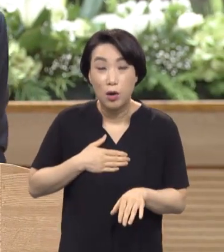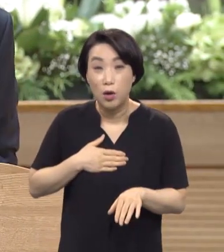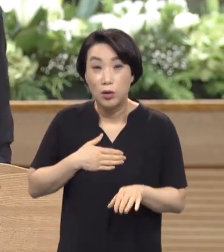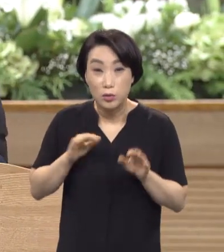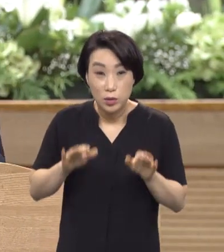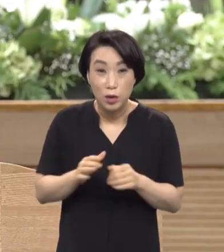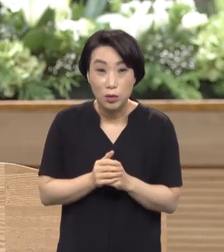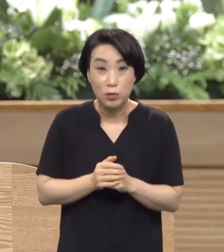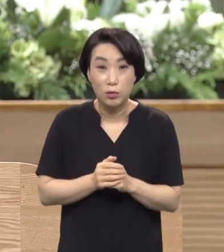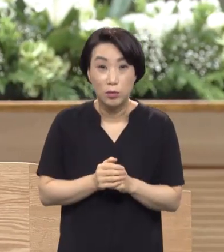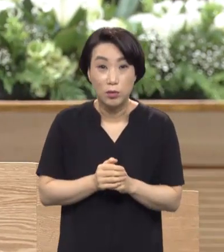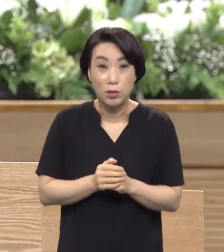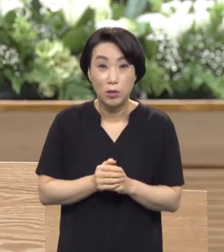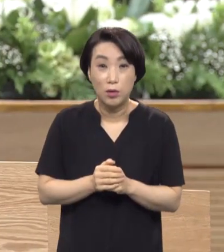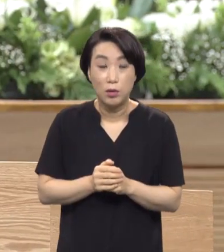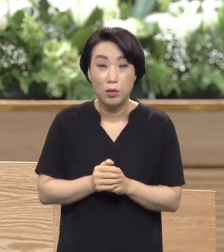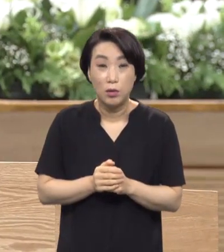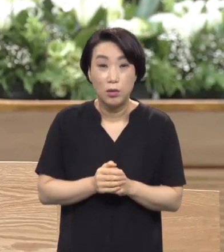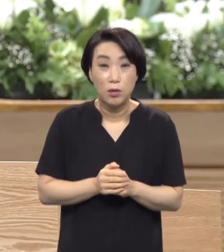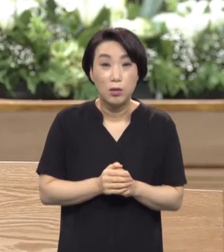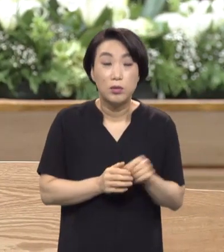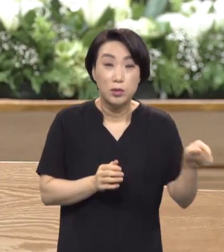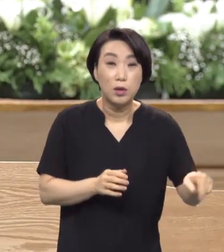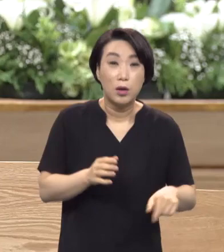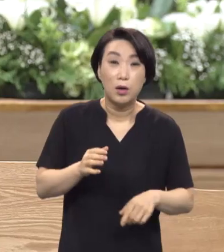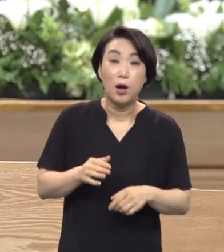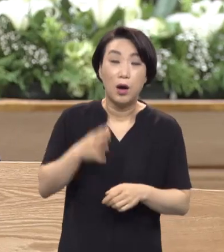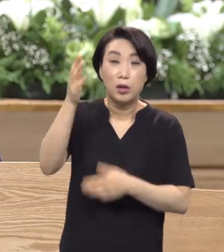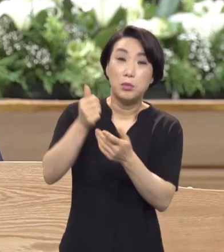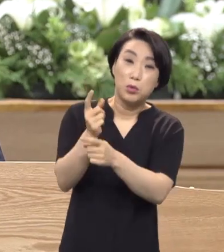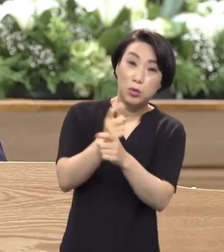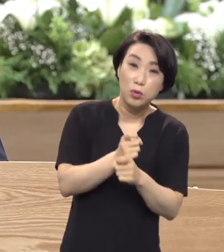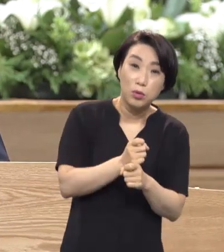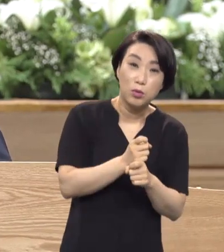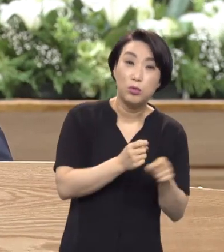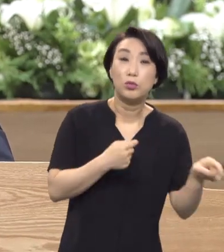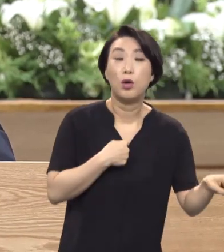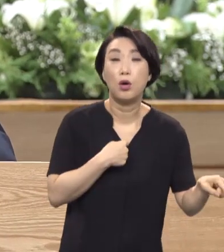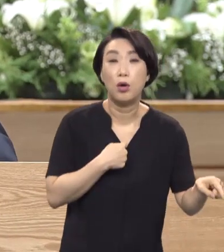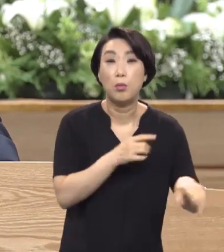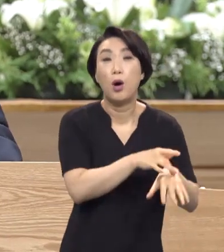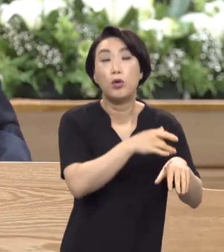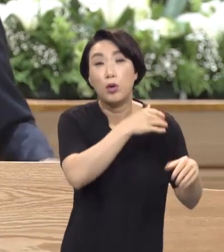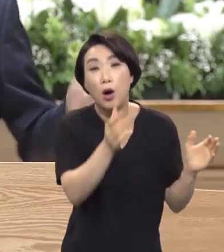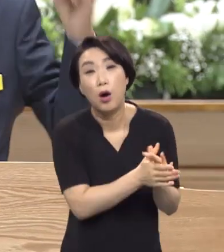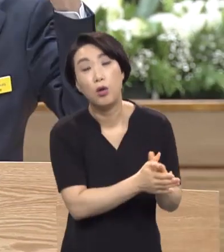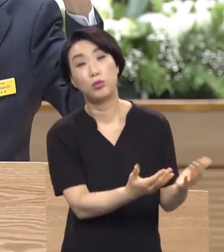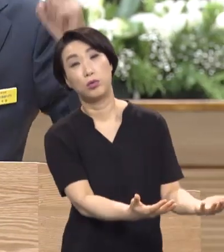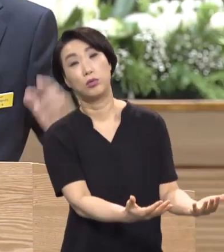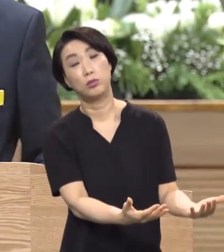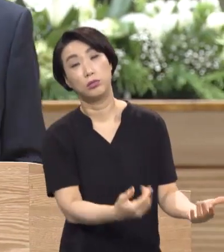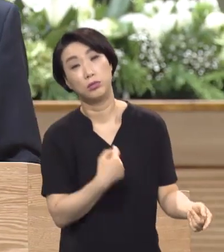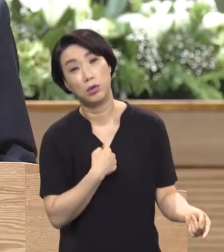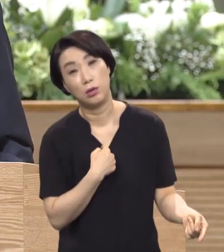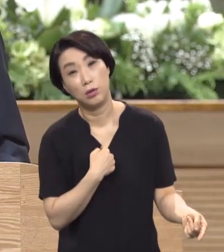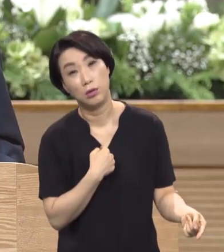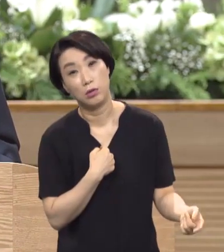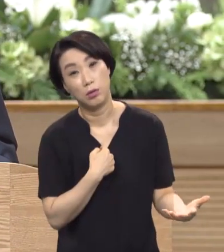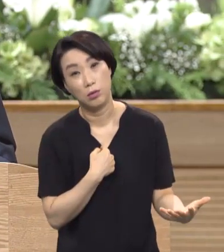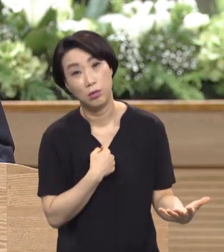함께 하나님을 대적하는 적군이 될 수 있느냐 그 말이야. 지금 이렇게